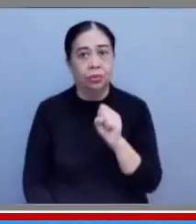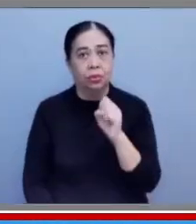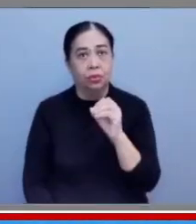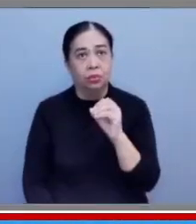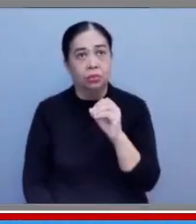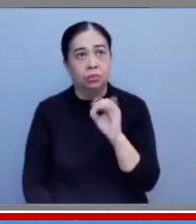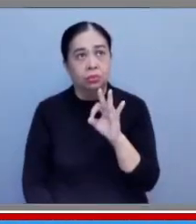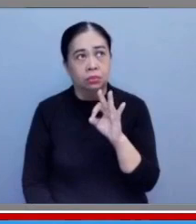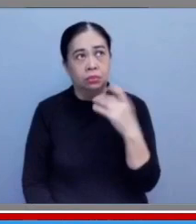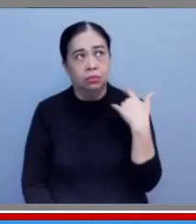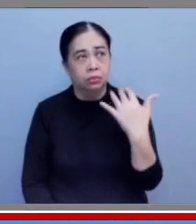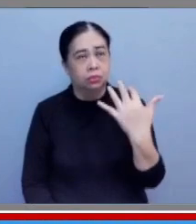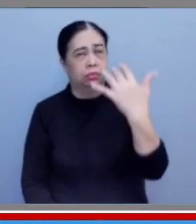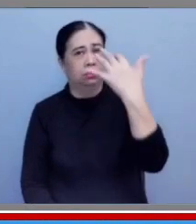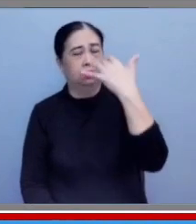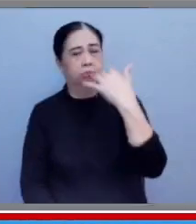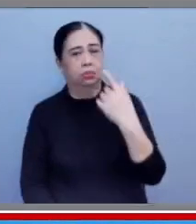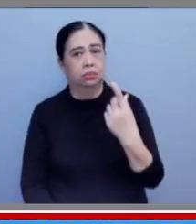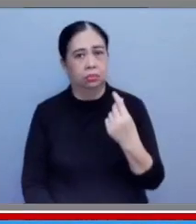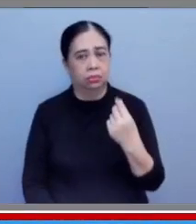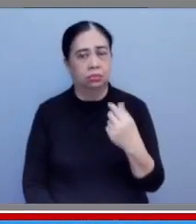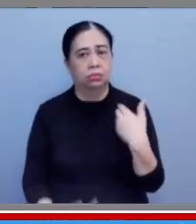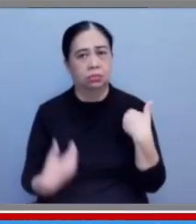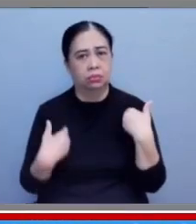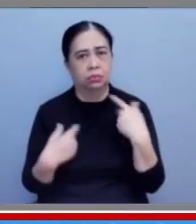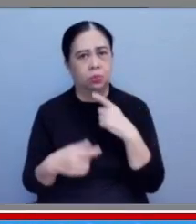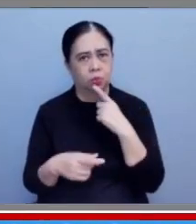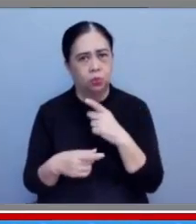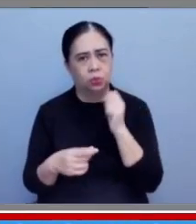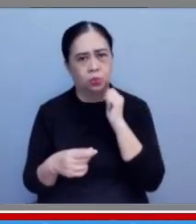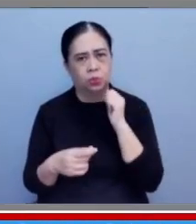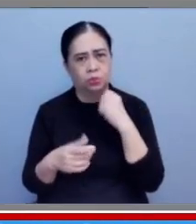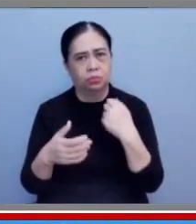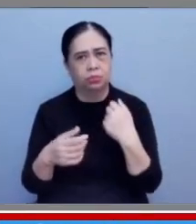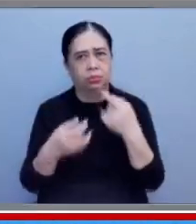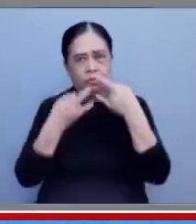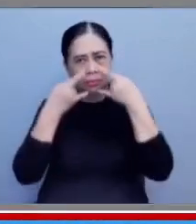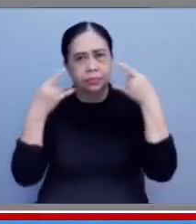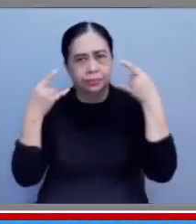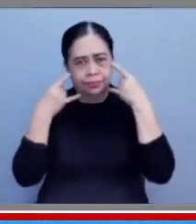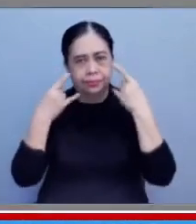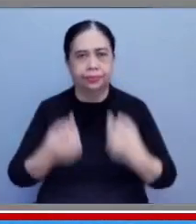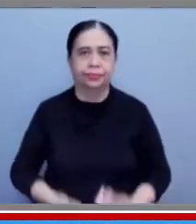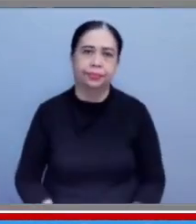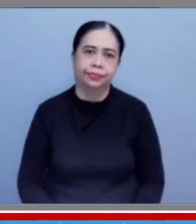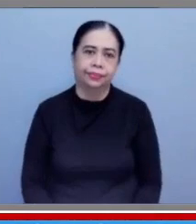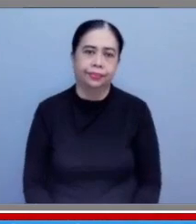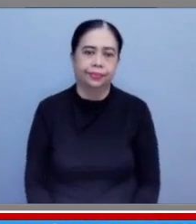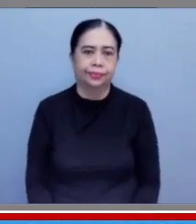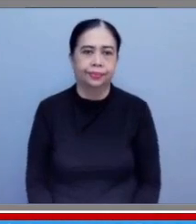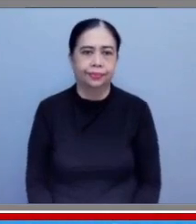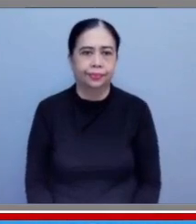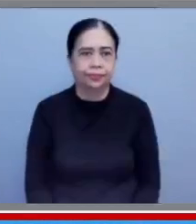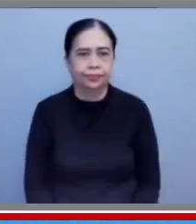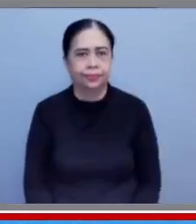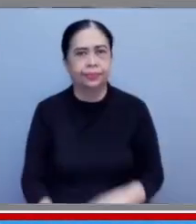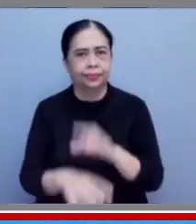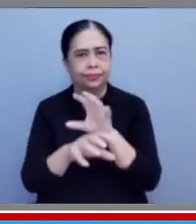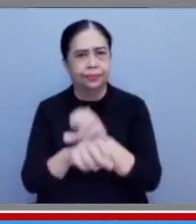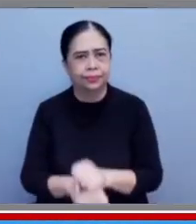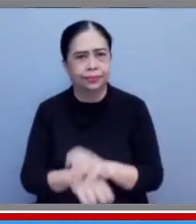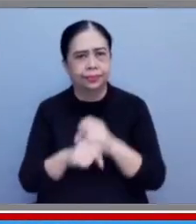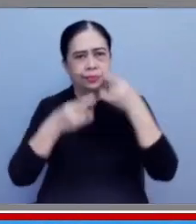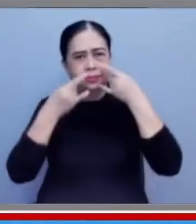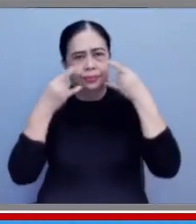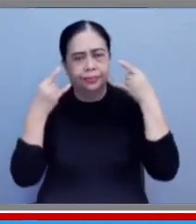ganon po na ano may smag po hindi po talaga ako lumalabas Lagi po ako naka-face pass pero lagi po talaga kami nagp